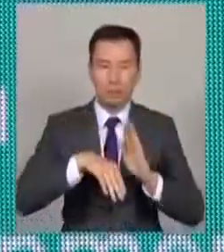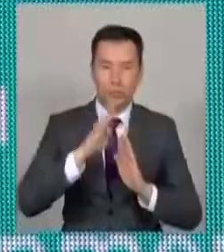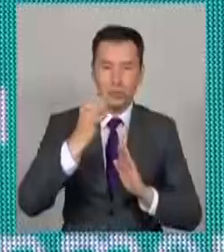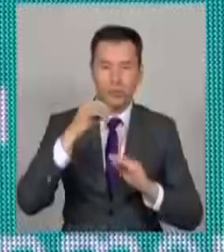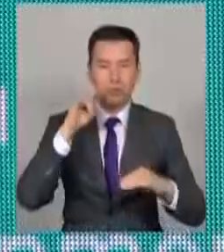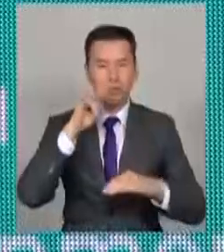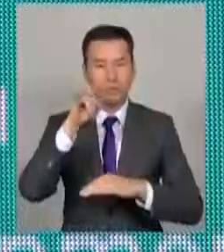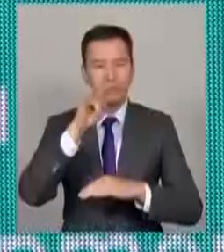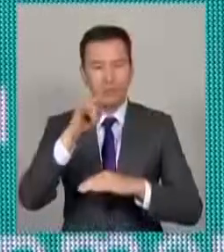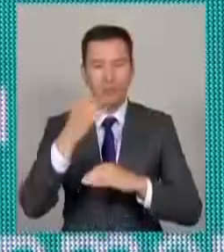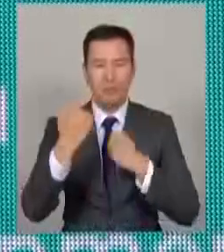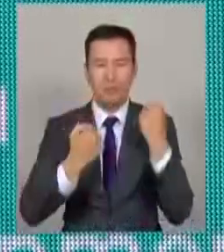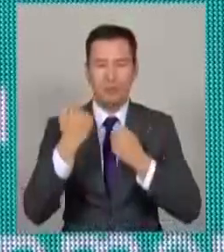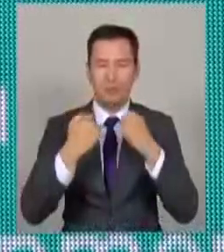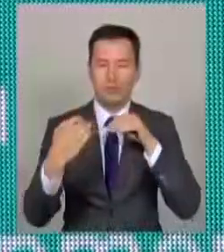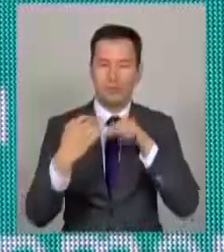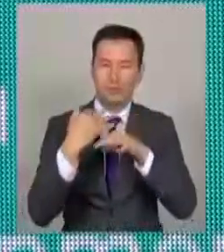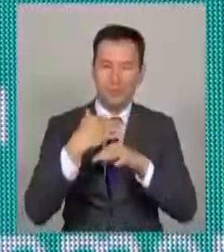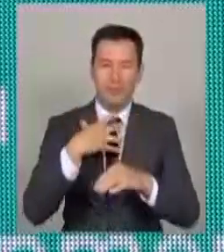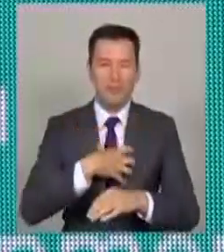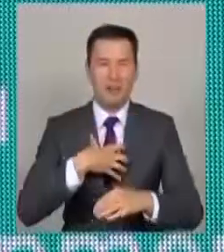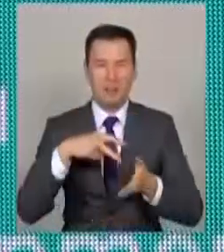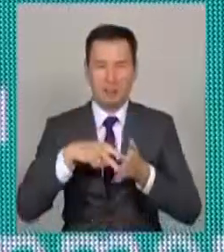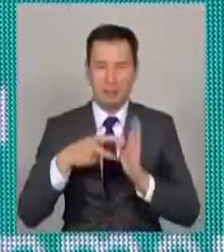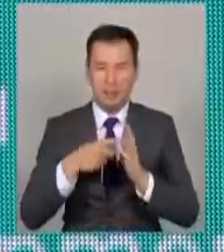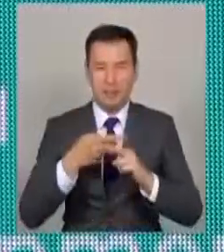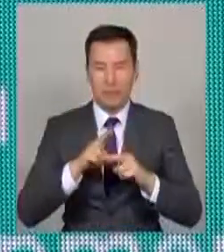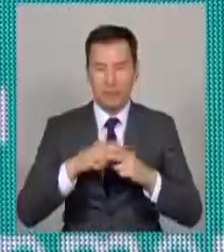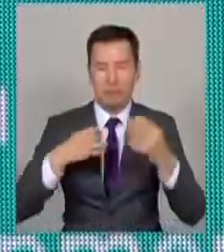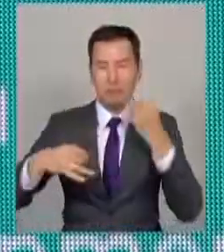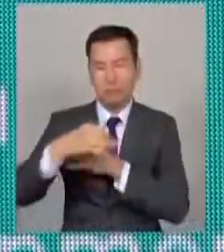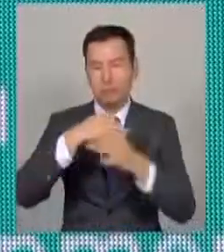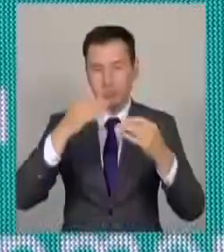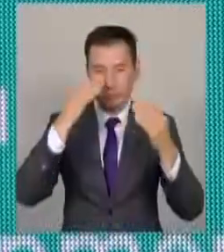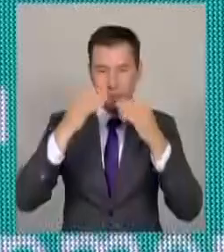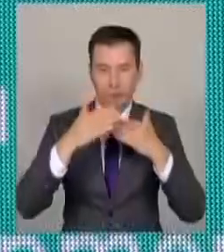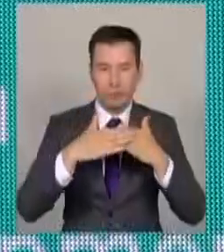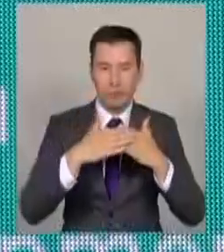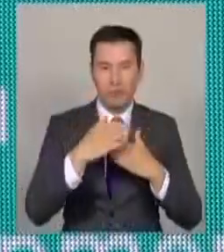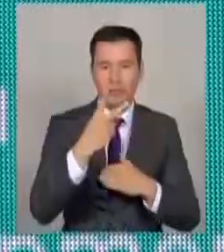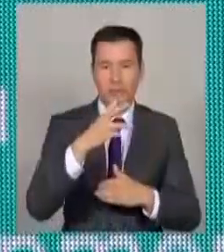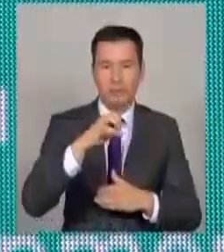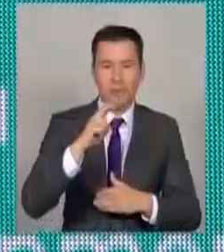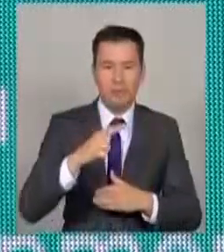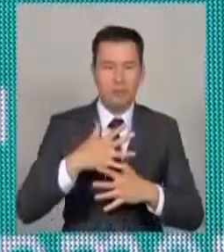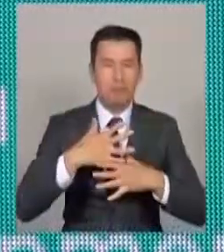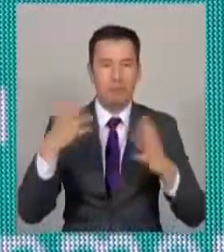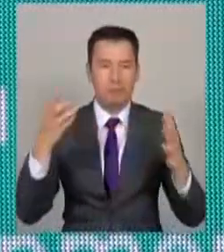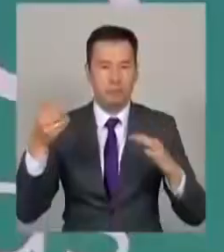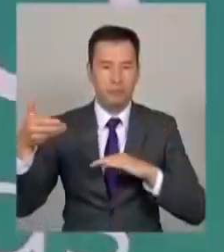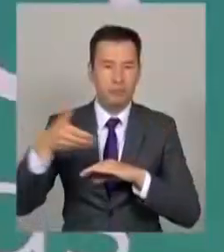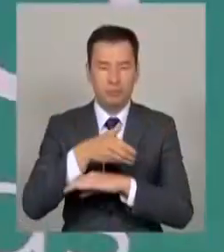айналма автожолын салу сияқты маңызды жобаларды іске асырып жатырмыз. Бұл шаруаларға 2,2 миллиард ақш доллары көлемінде инвестиция